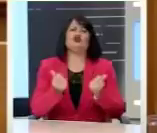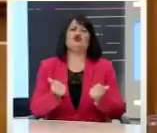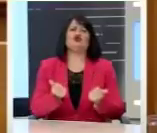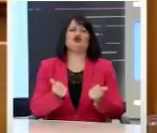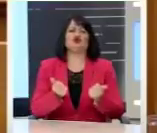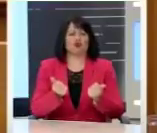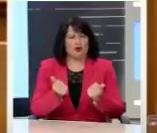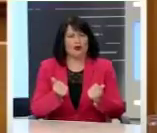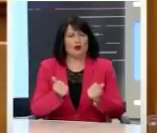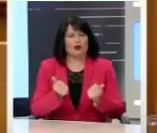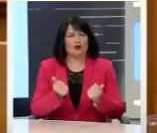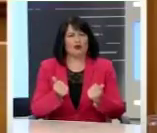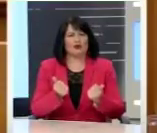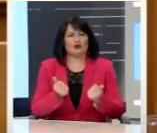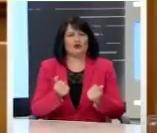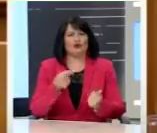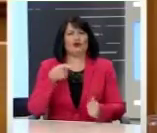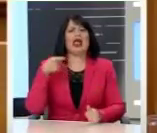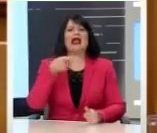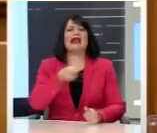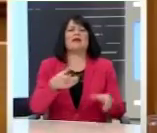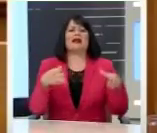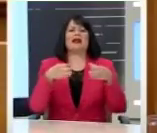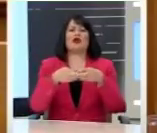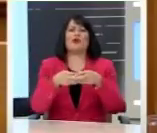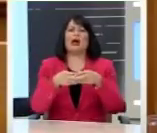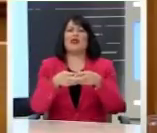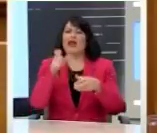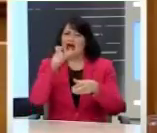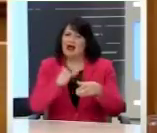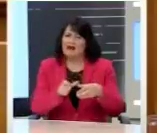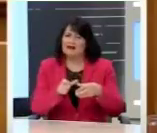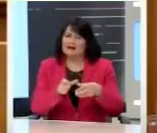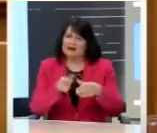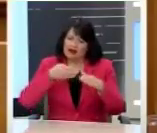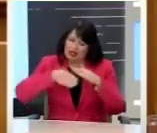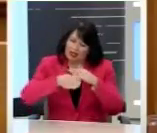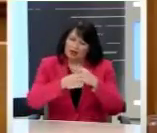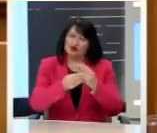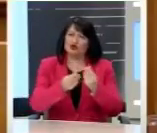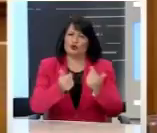πιστόλια της συγκεκριμένης εγκληματικής ομάδος. Και έρχομαι στη Βουλή.